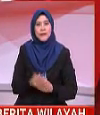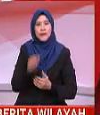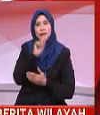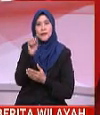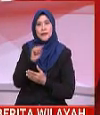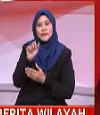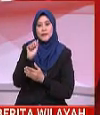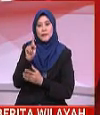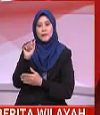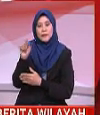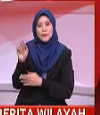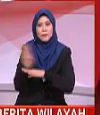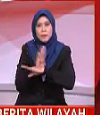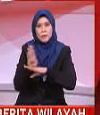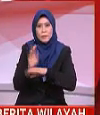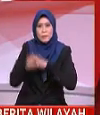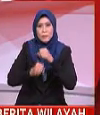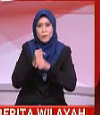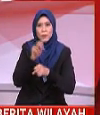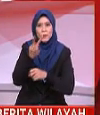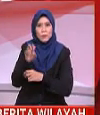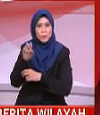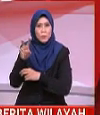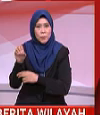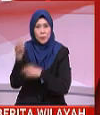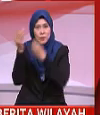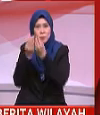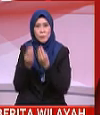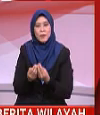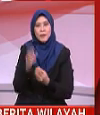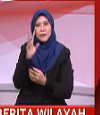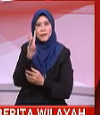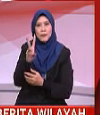Zakat perniagaan bagi tahun kewangan 2020 berjumlah